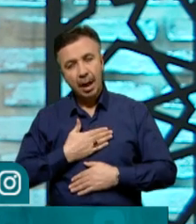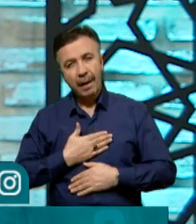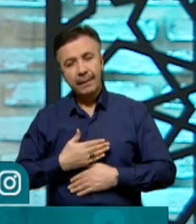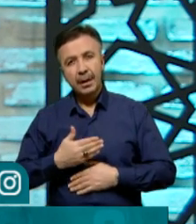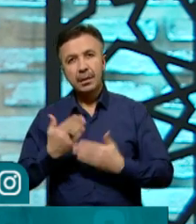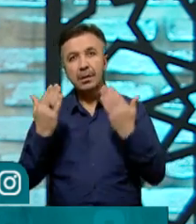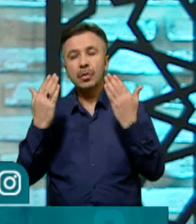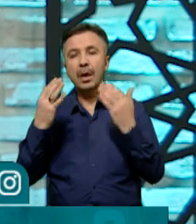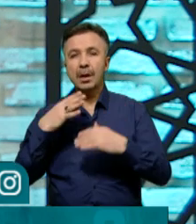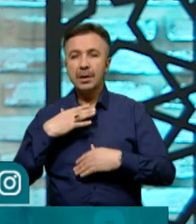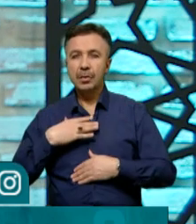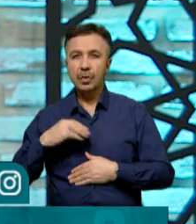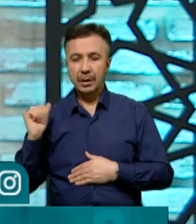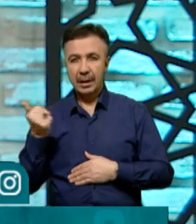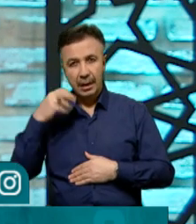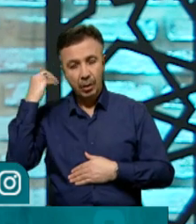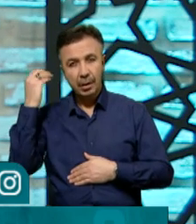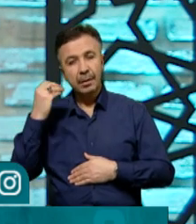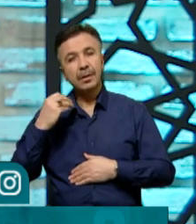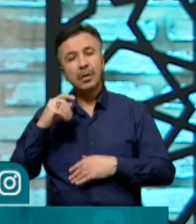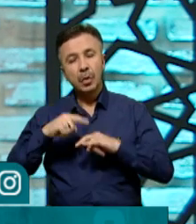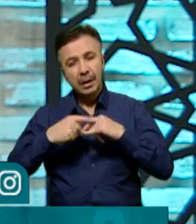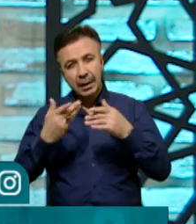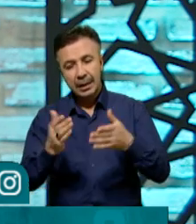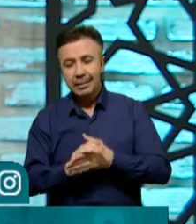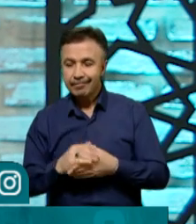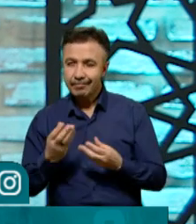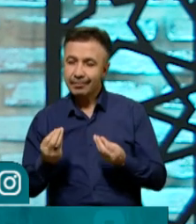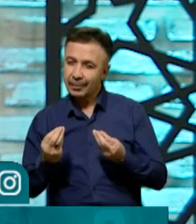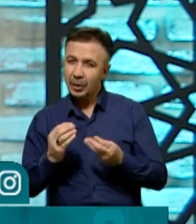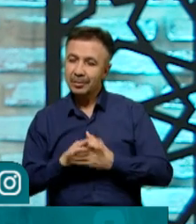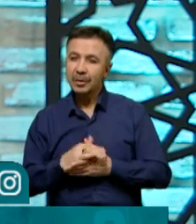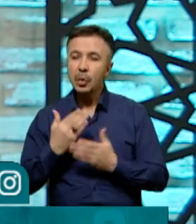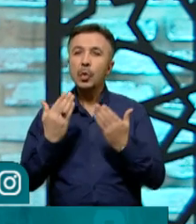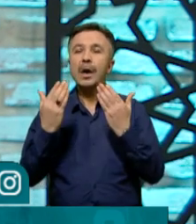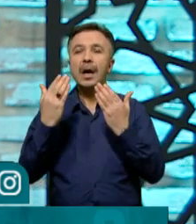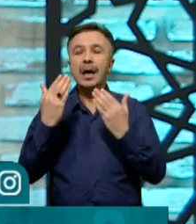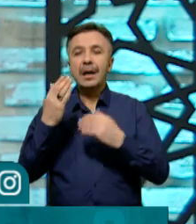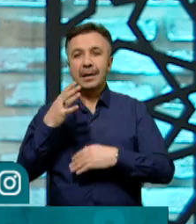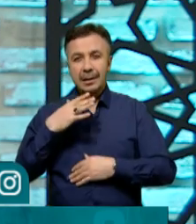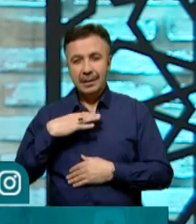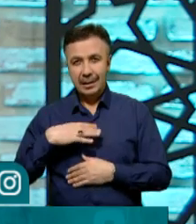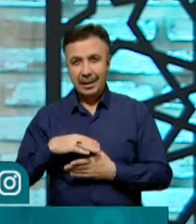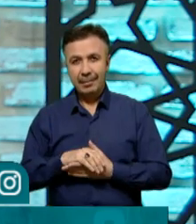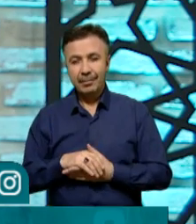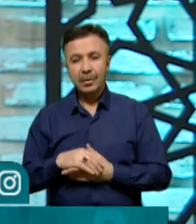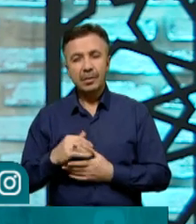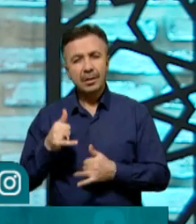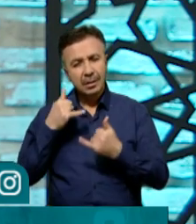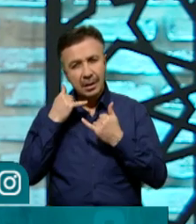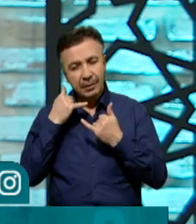ediyoruz. Kıymetli hocamıza bir hoş geldiniz diyelim. Hal hatır soralım. Dua isteyelim kendisinden. Akabinde ilk telefonumuz